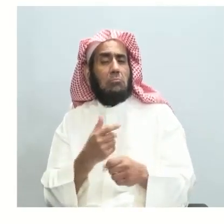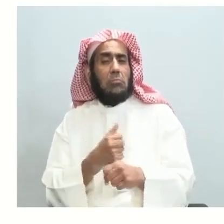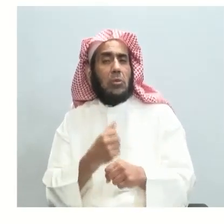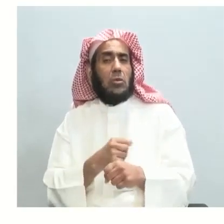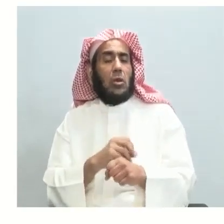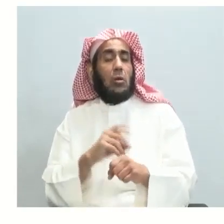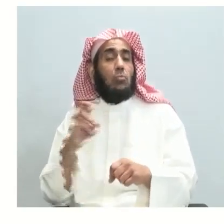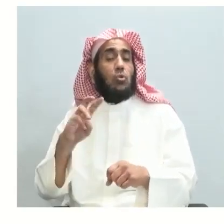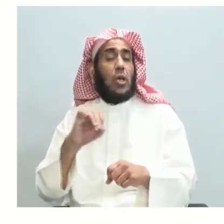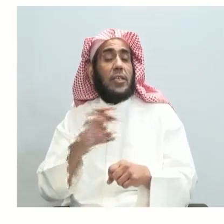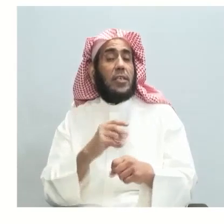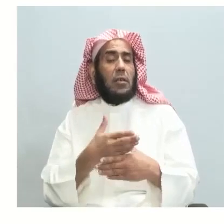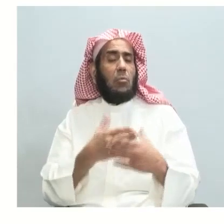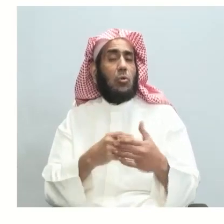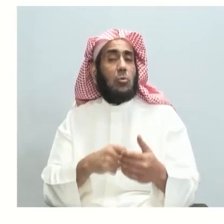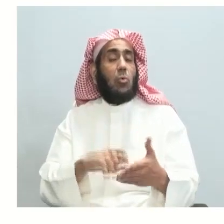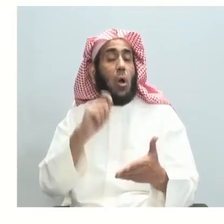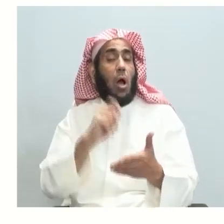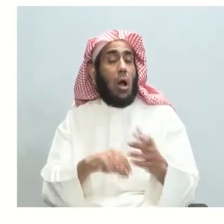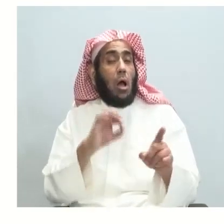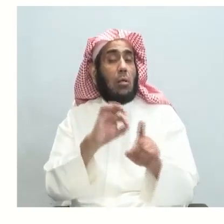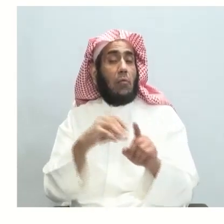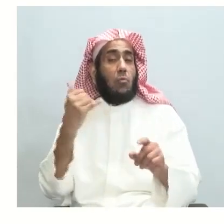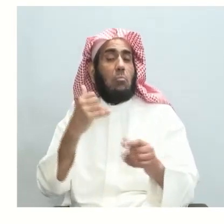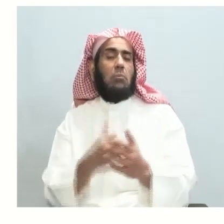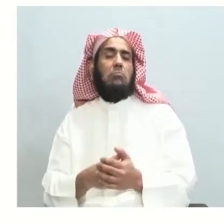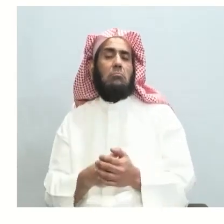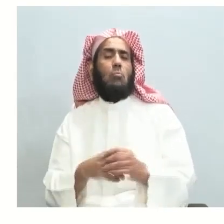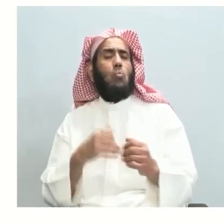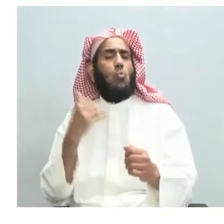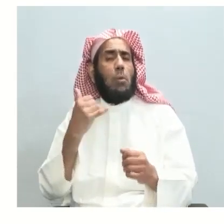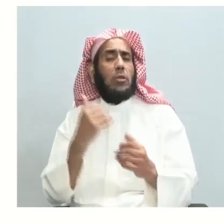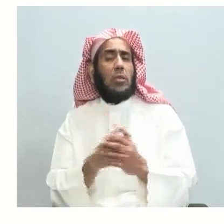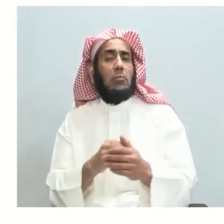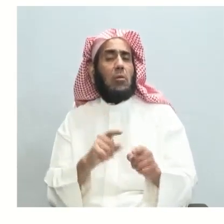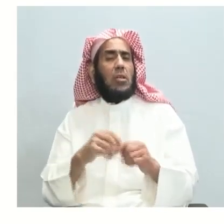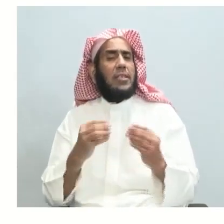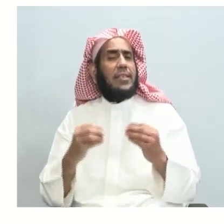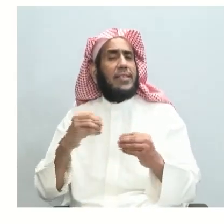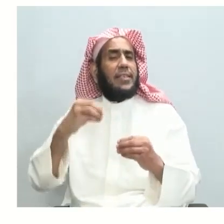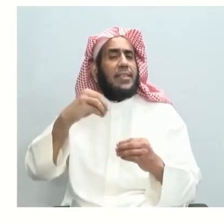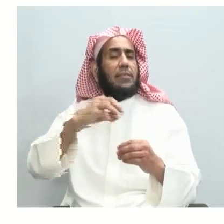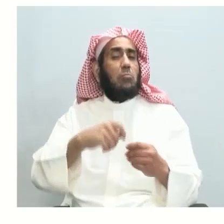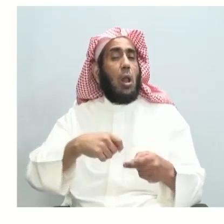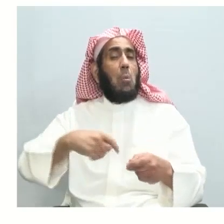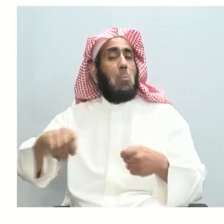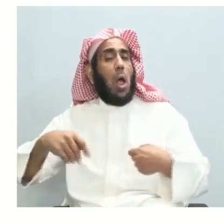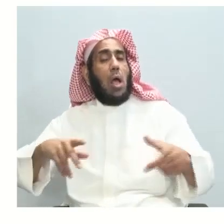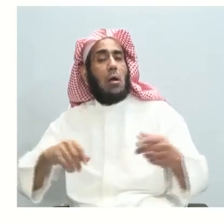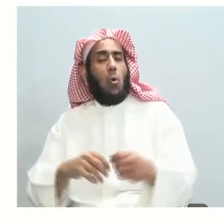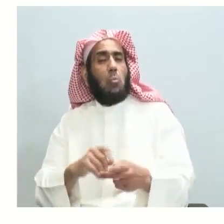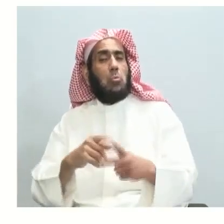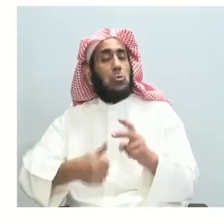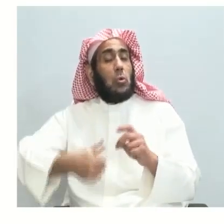المنشات التجاريه لكي تحقق اهداف مهمه هذه الاهداف قد تزيد من البيع قد تزيد من